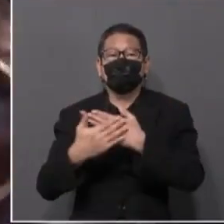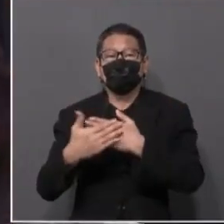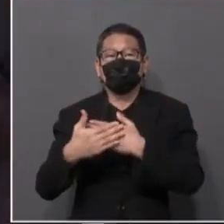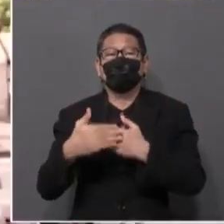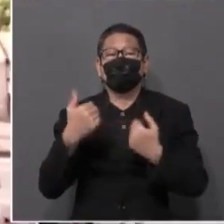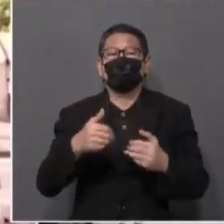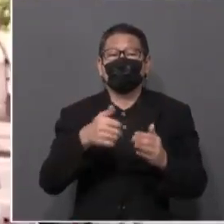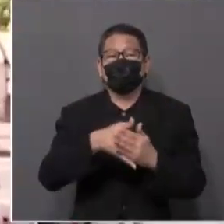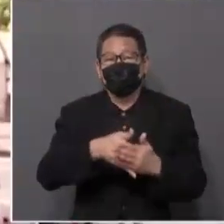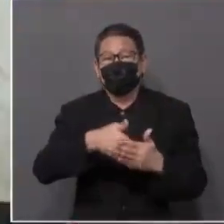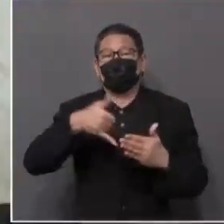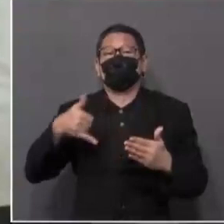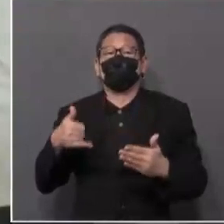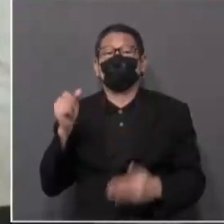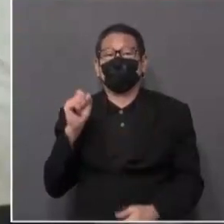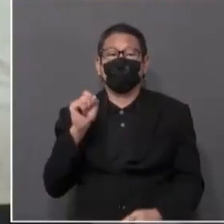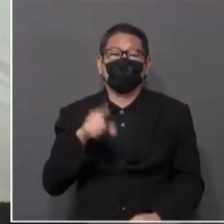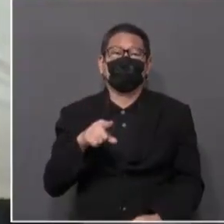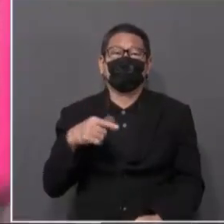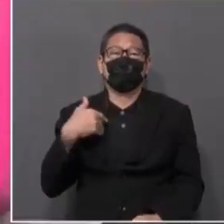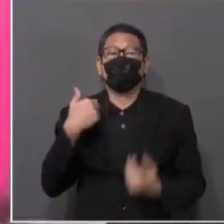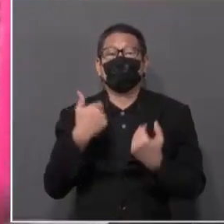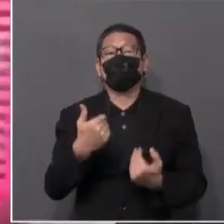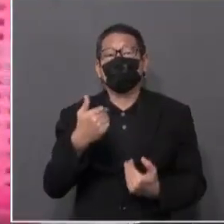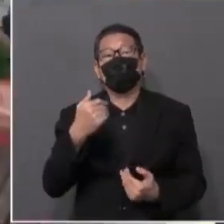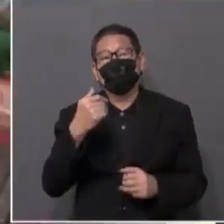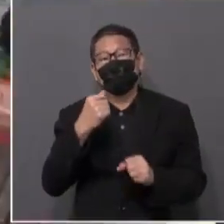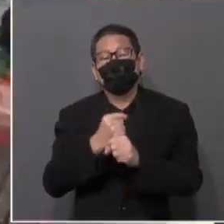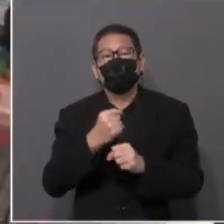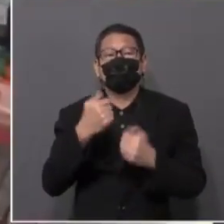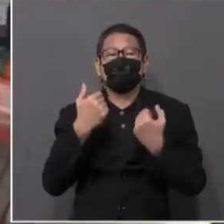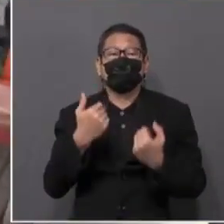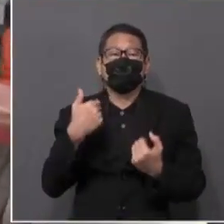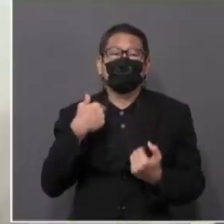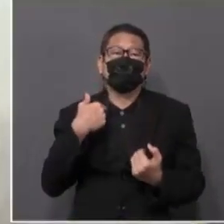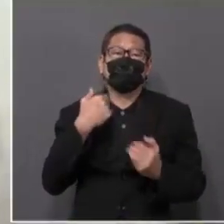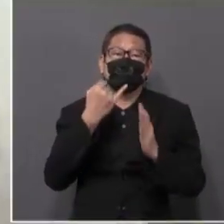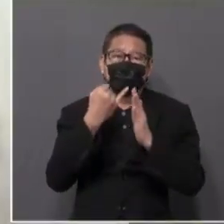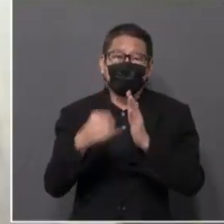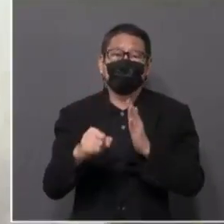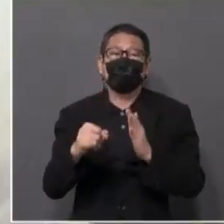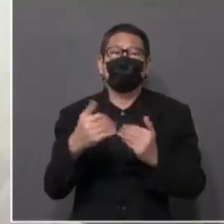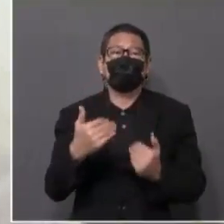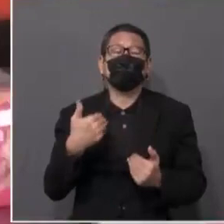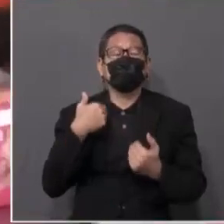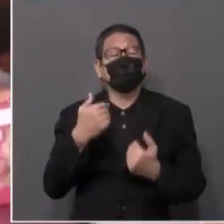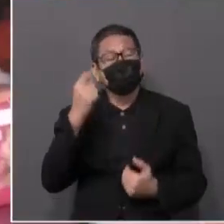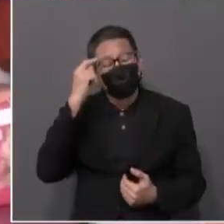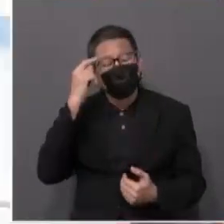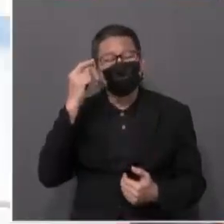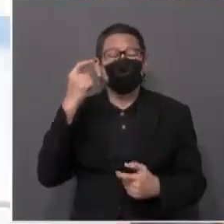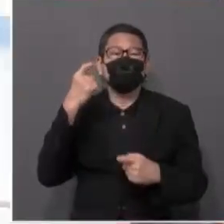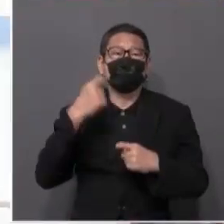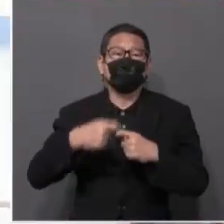ให้รีบถอนโยบายนี้ออกโดยดวดเลยนะก่อนที่อาจจะมีปราคติการแ็กผู้คายักอีกครั้งหนึ่งซึงครั้งนี้ก็จะ